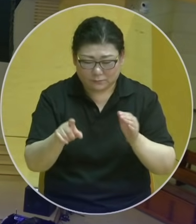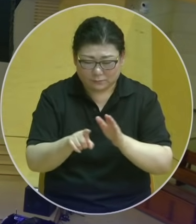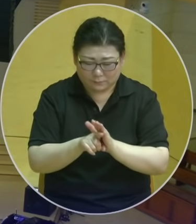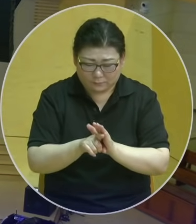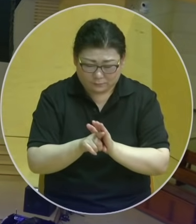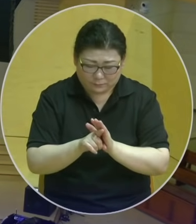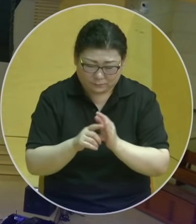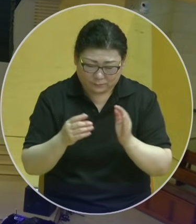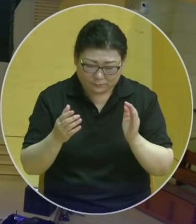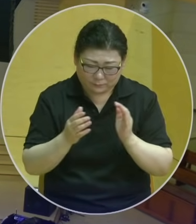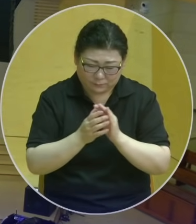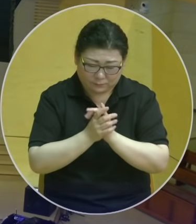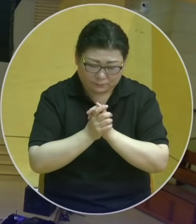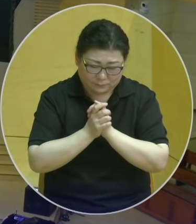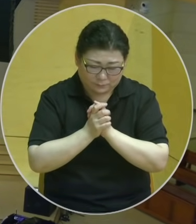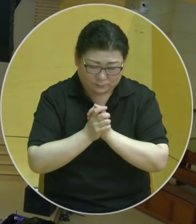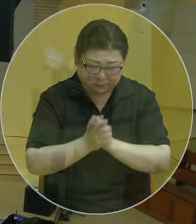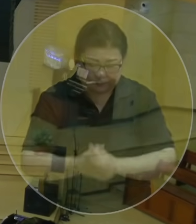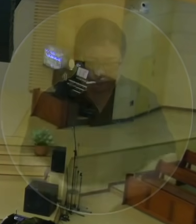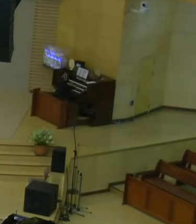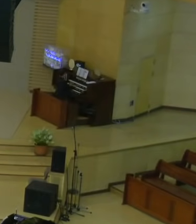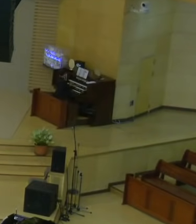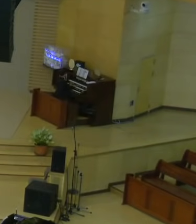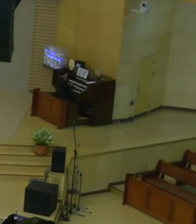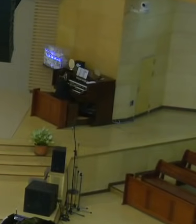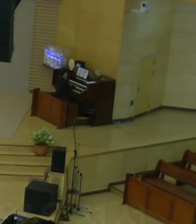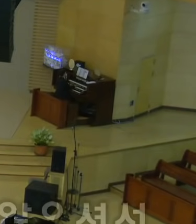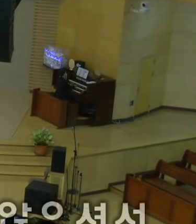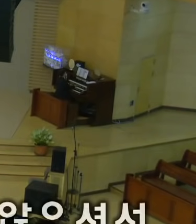영생을 믿습니다. 아멘.